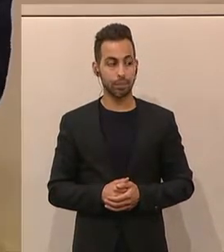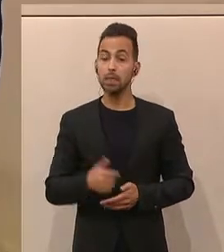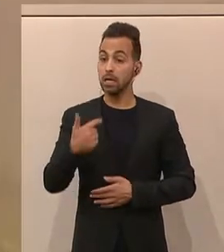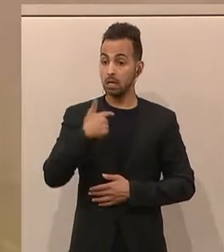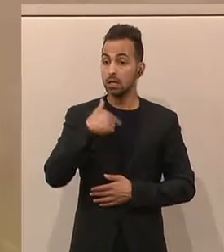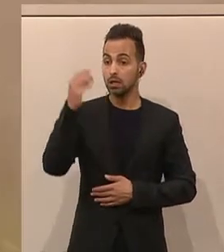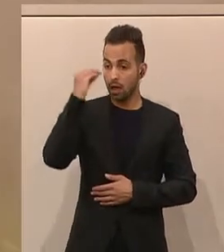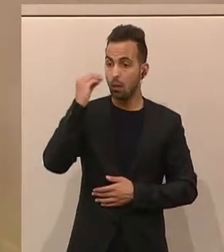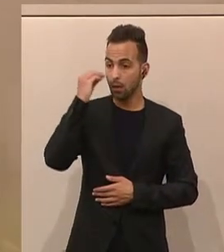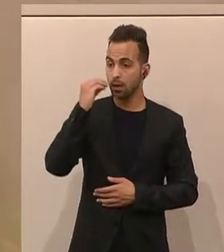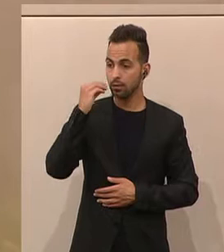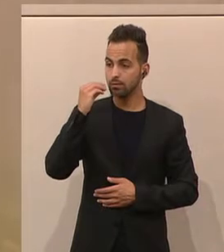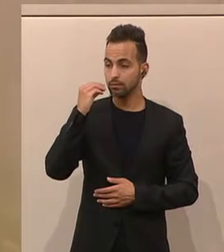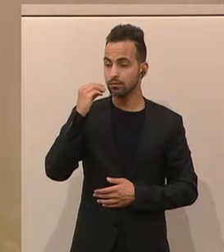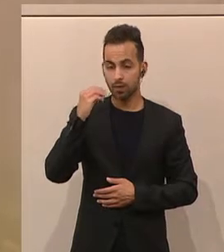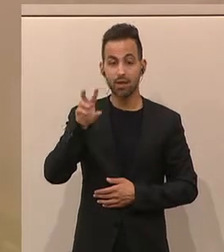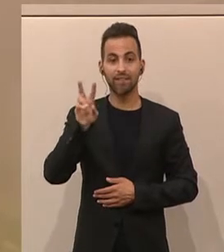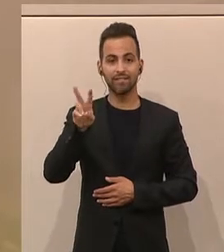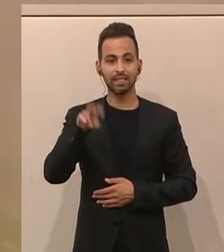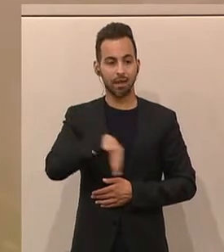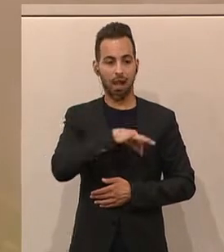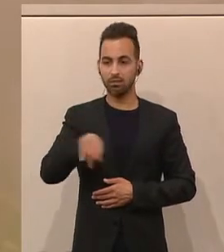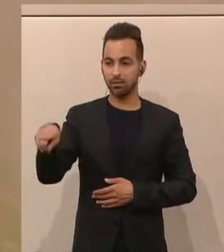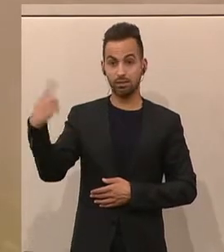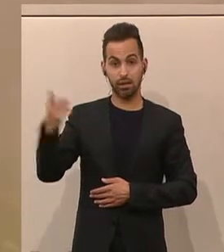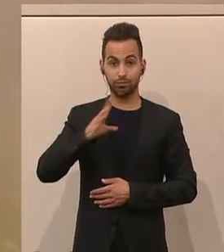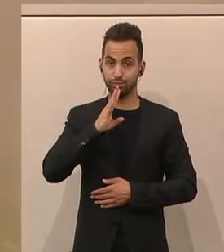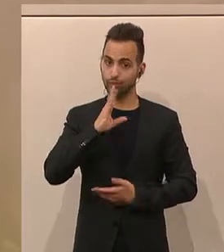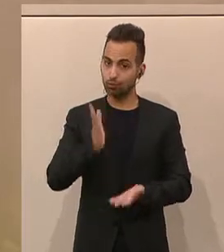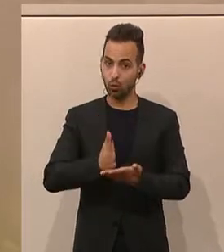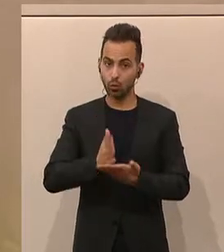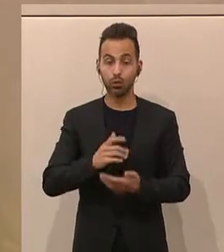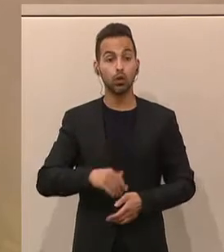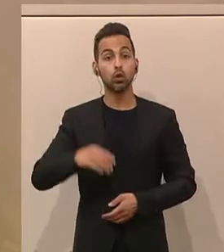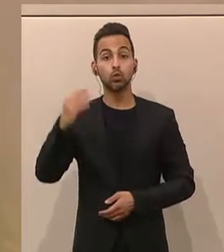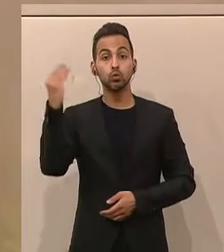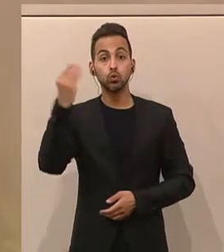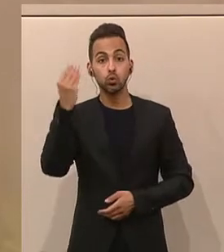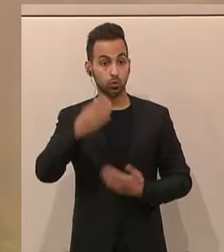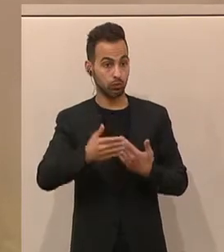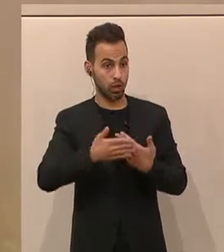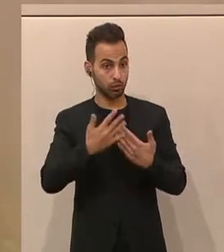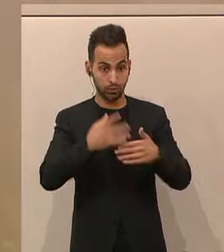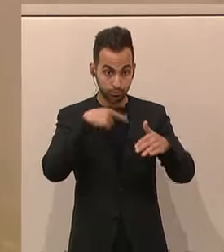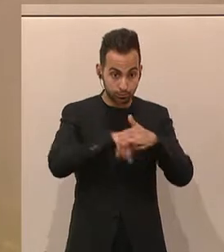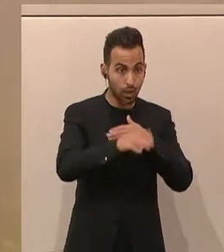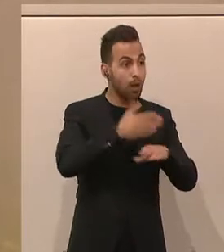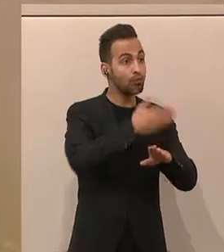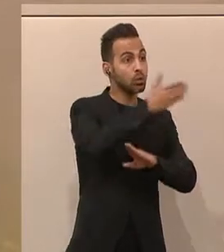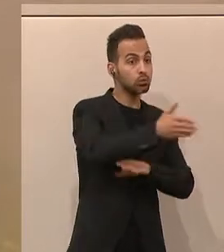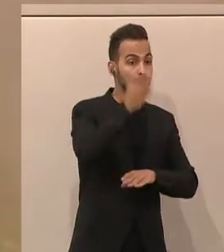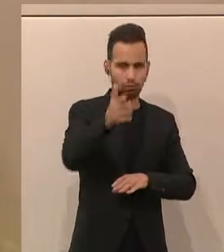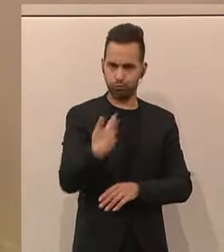Ich glaube vielmehr, und das hat der Vizekanzler hier betont, Schulbesuche sind ganz, ganz